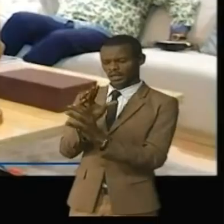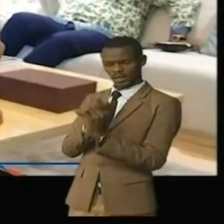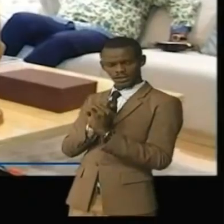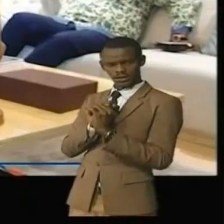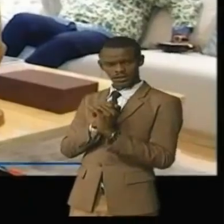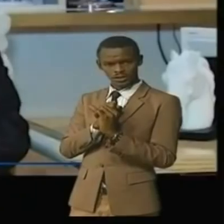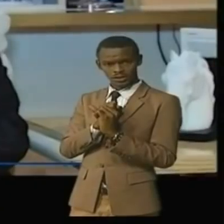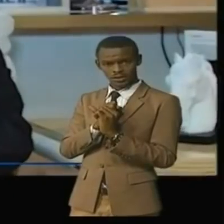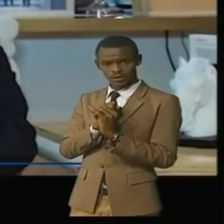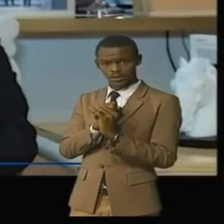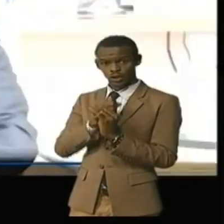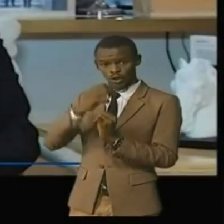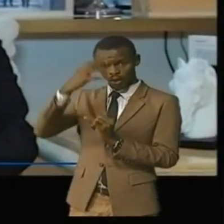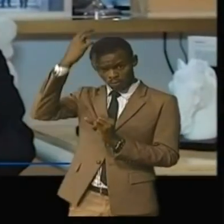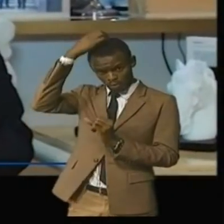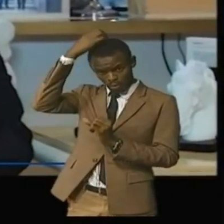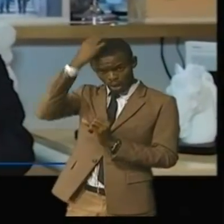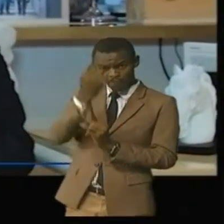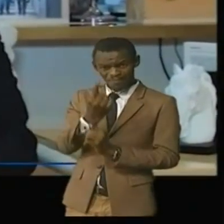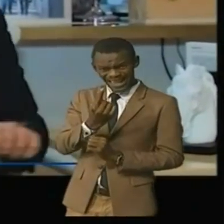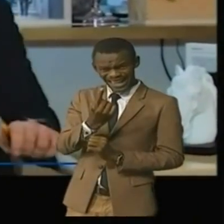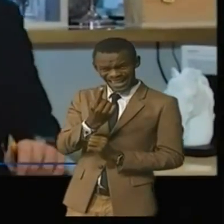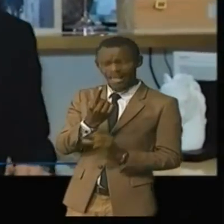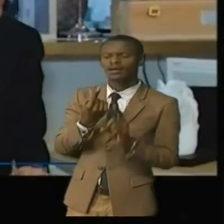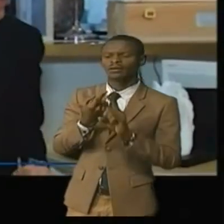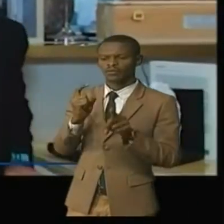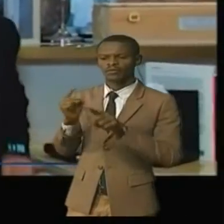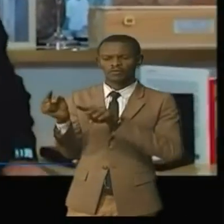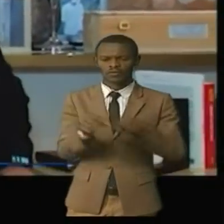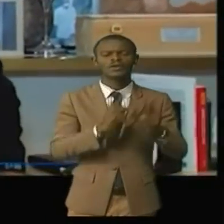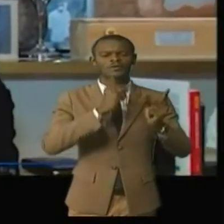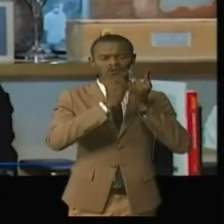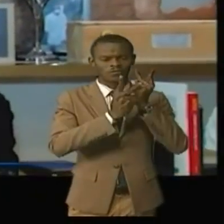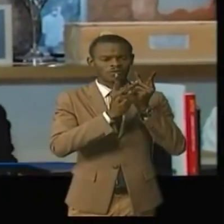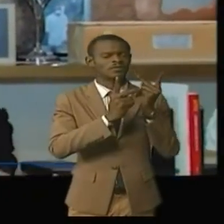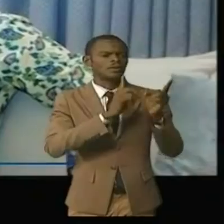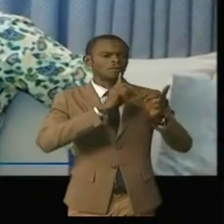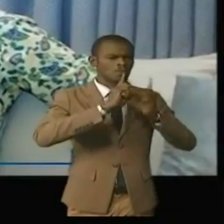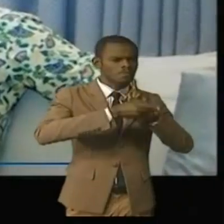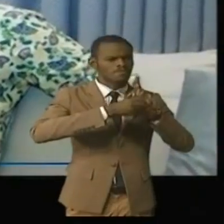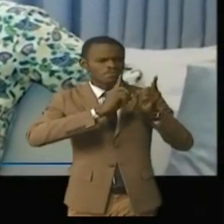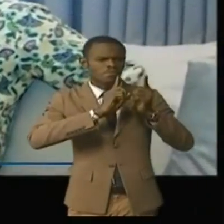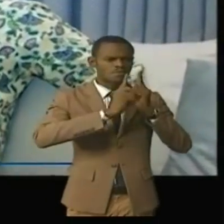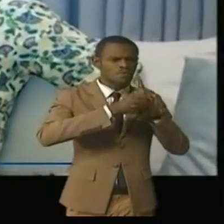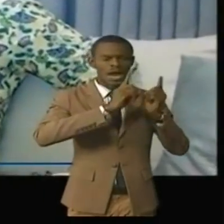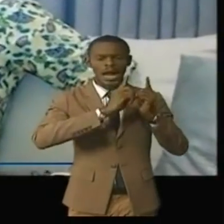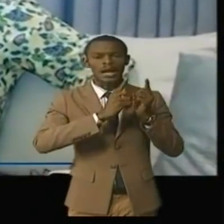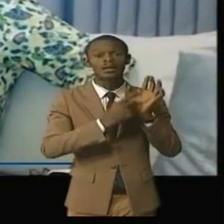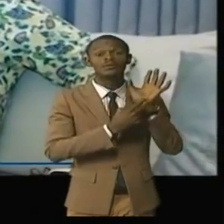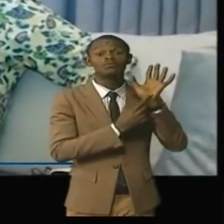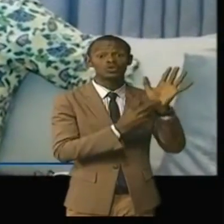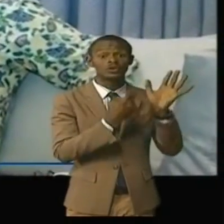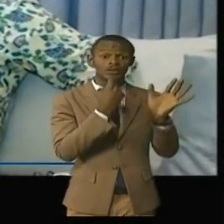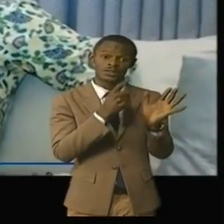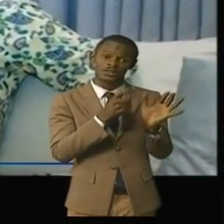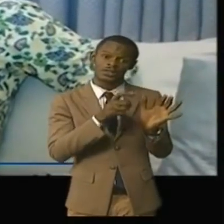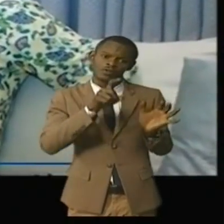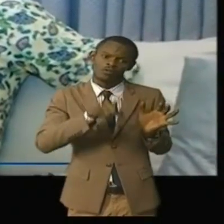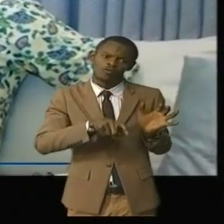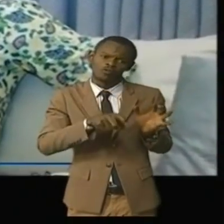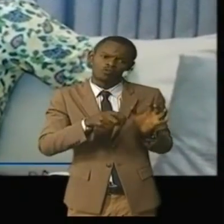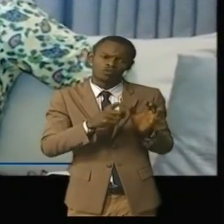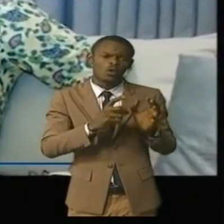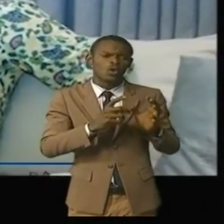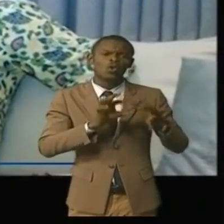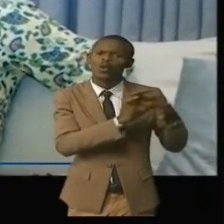Ettore Balestrero, venu le rencontrer pour une visite de courtoisie, s'inscrivant dans le cadre de la bonne collaboration entre